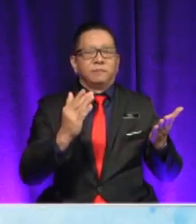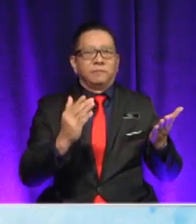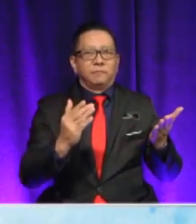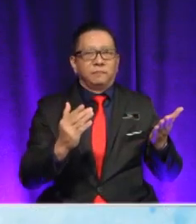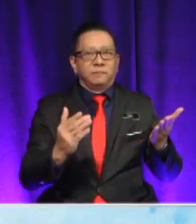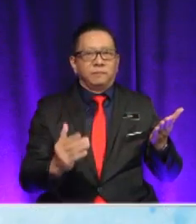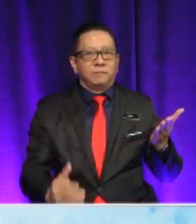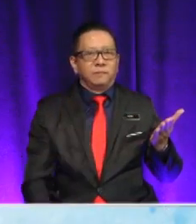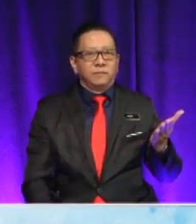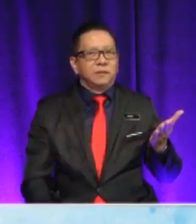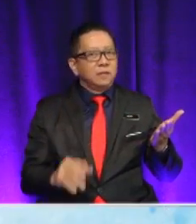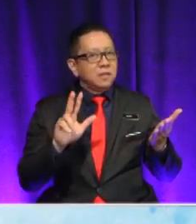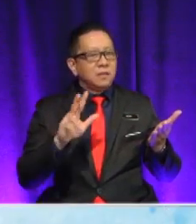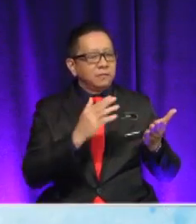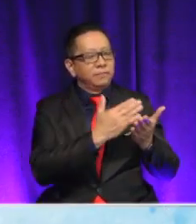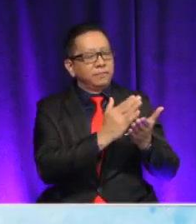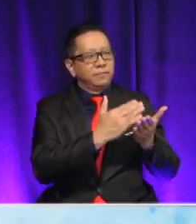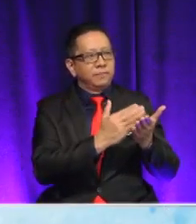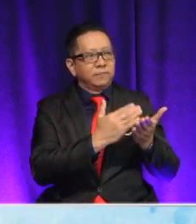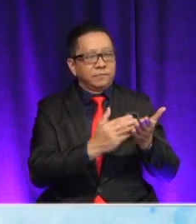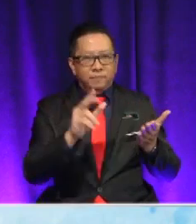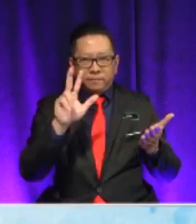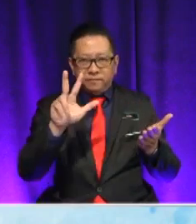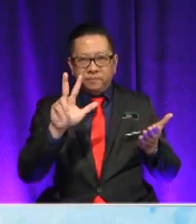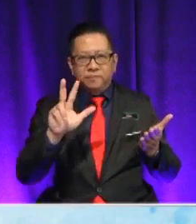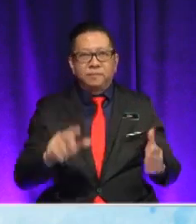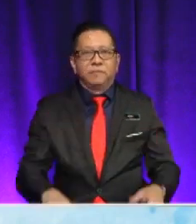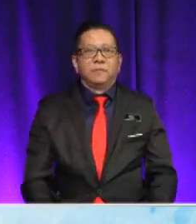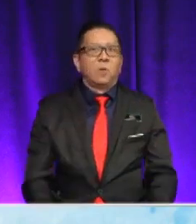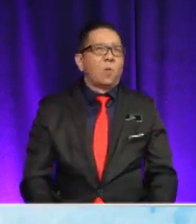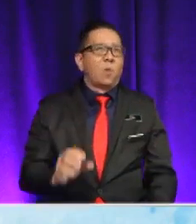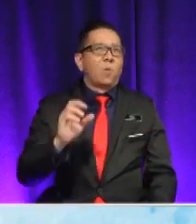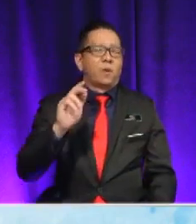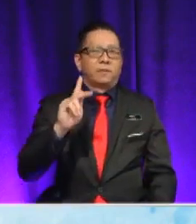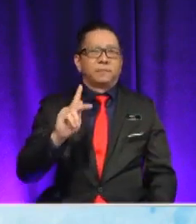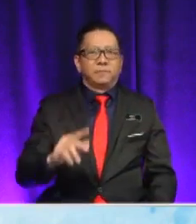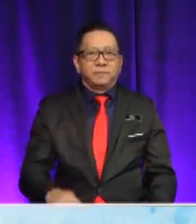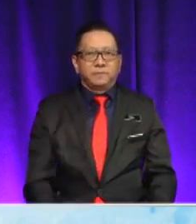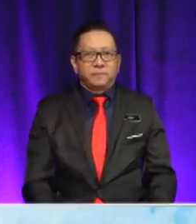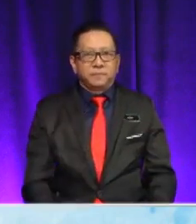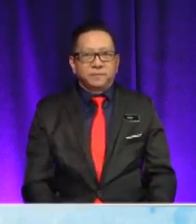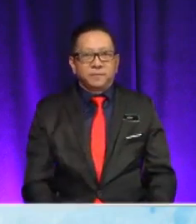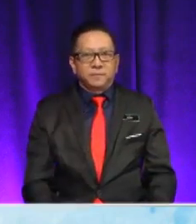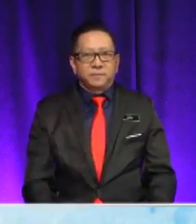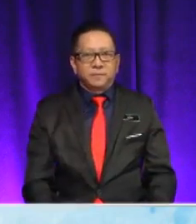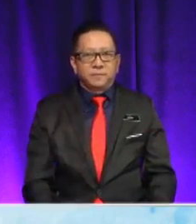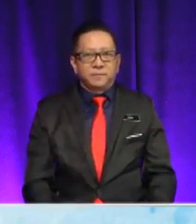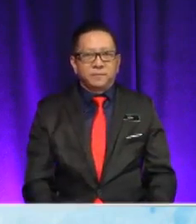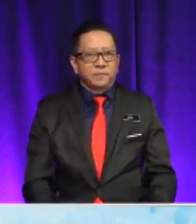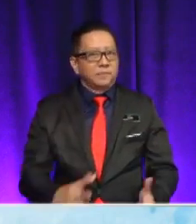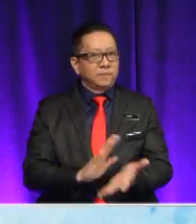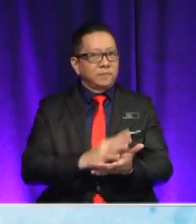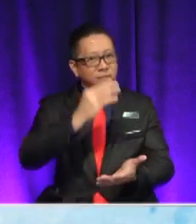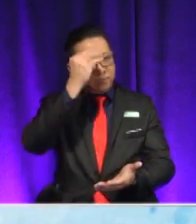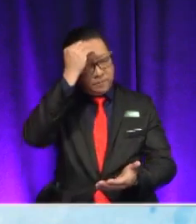1 2 3 oke oke Jadi Abang Ivan kita belajar